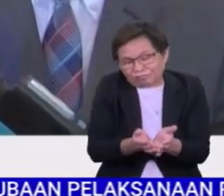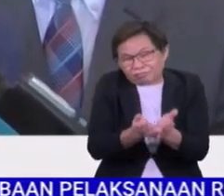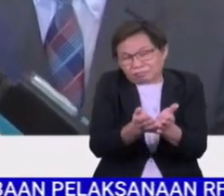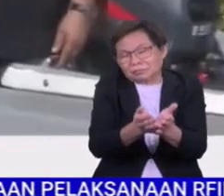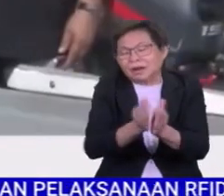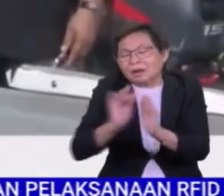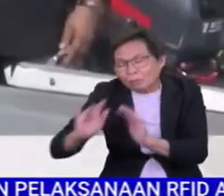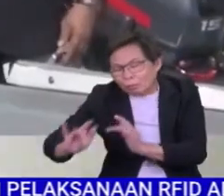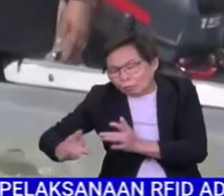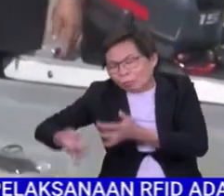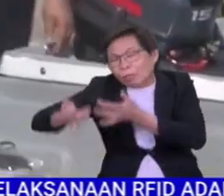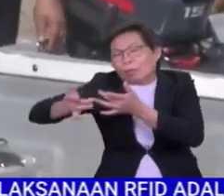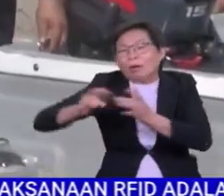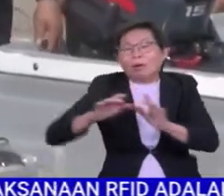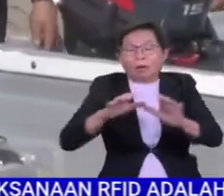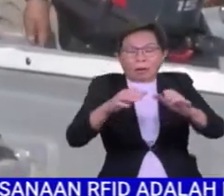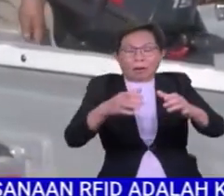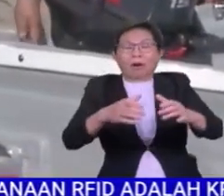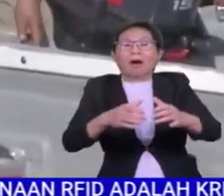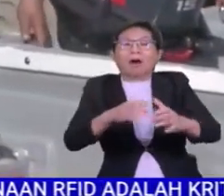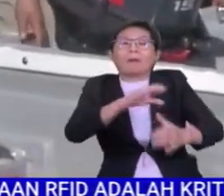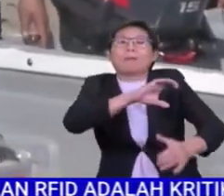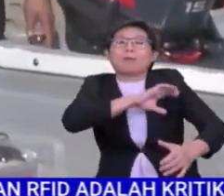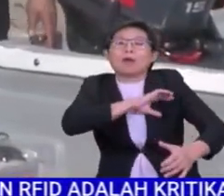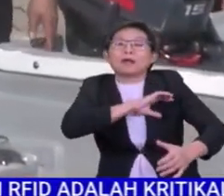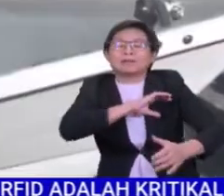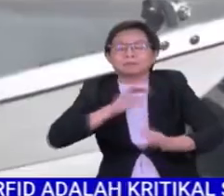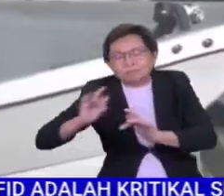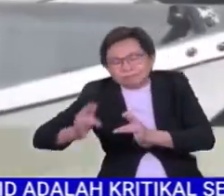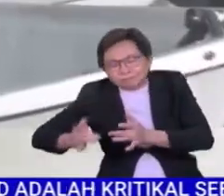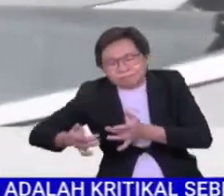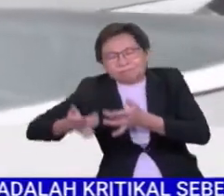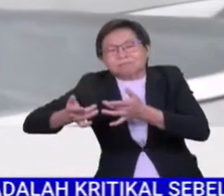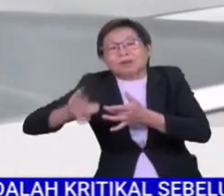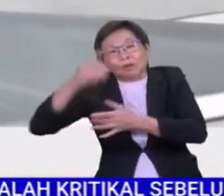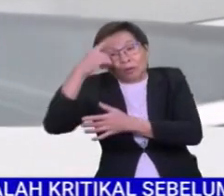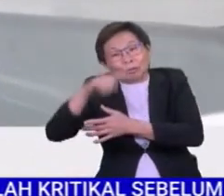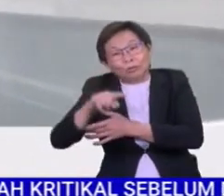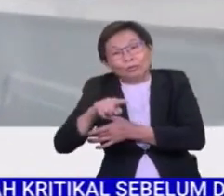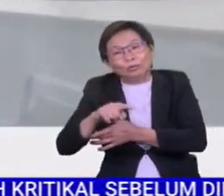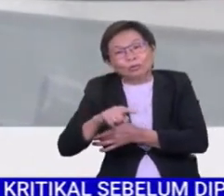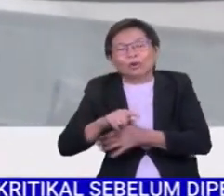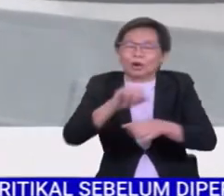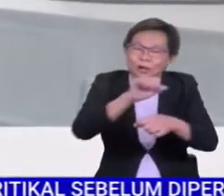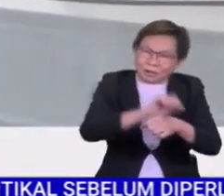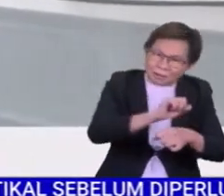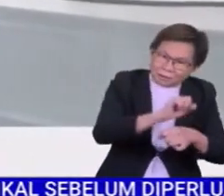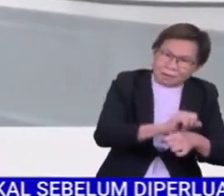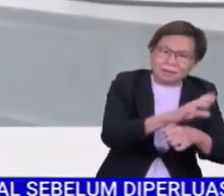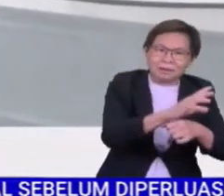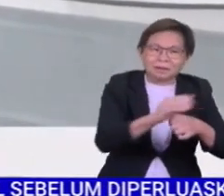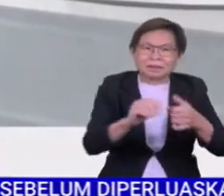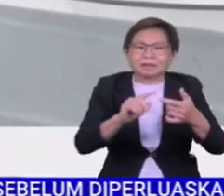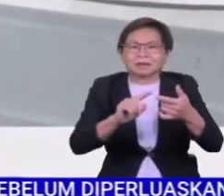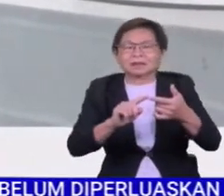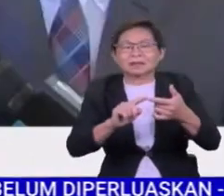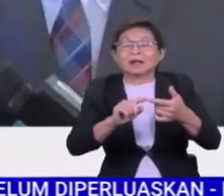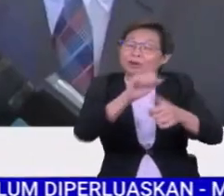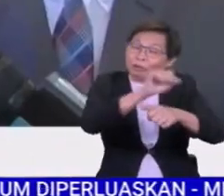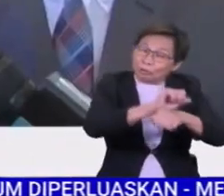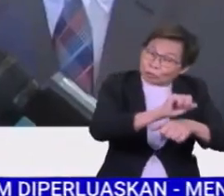sedikit pasukan keselamatan kita iitu pihak polis untuk bertugas dan